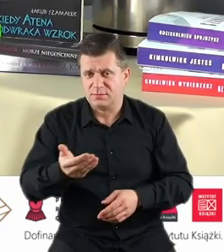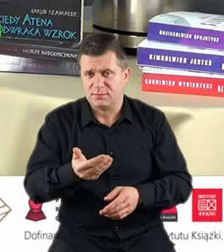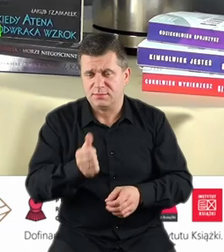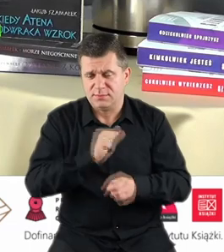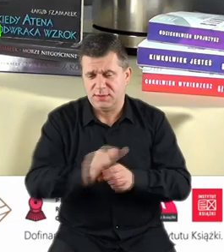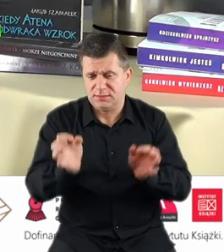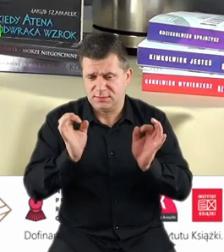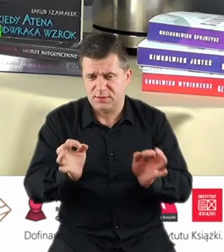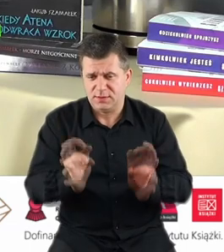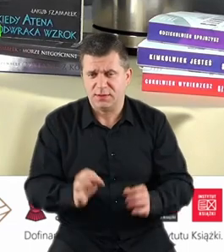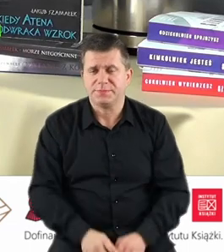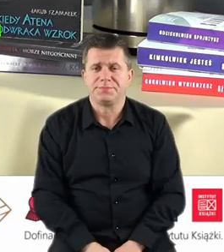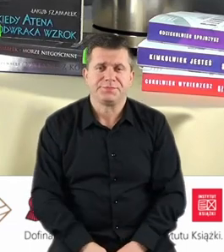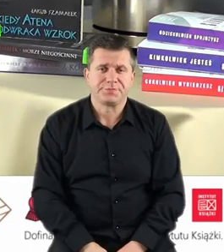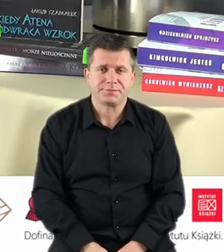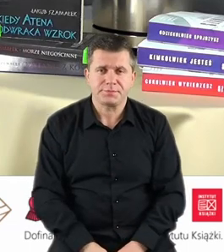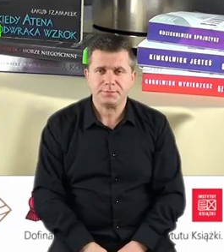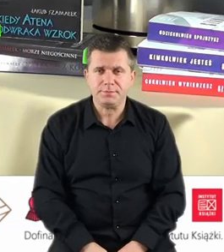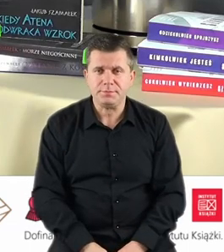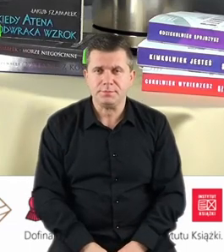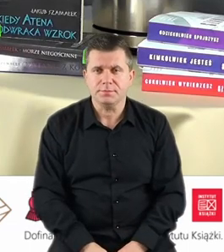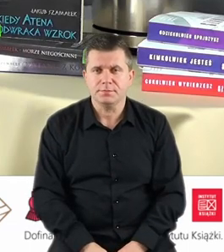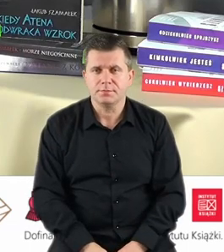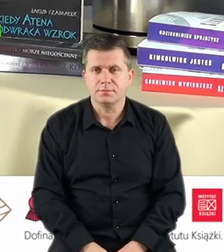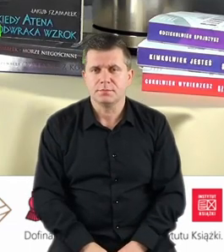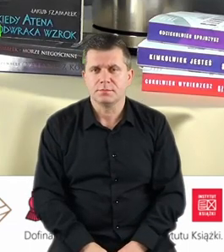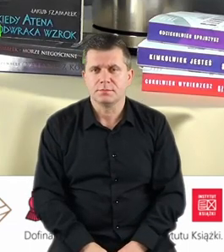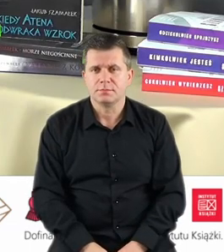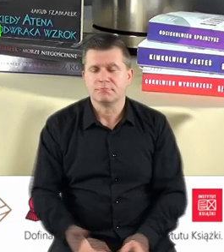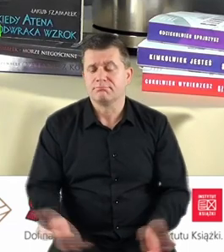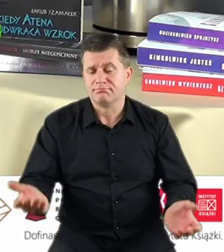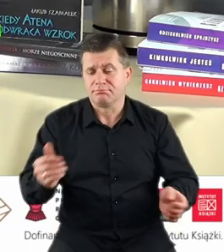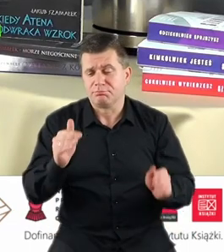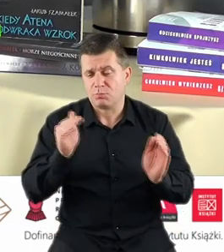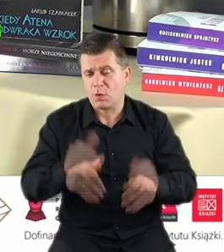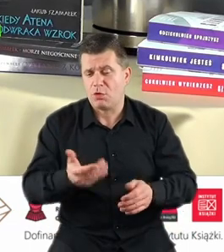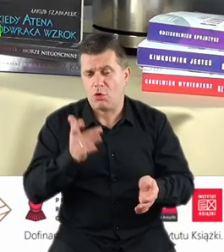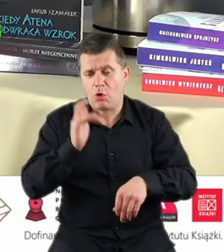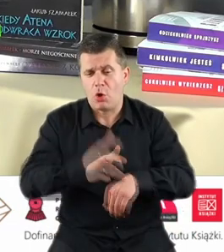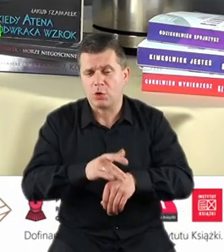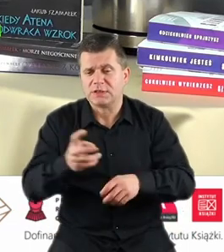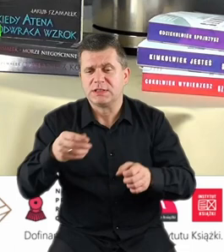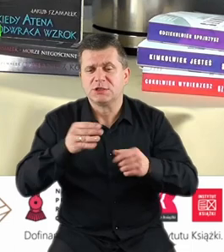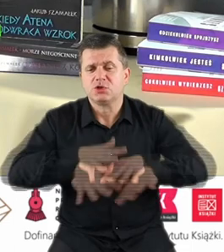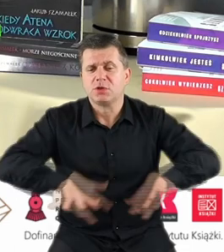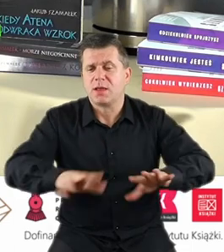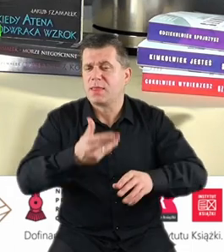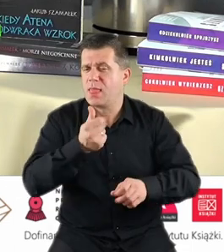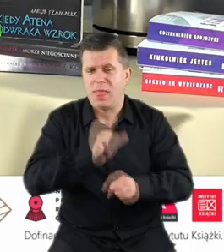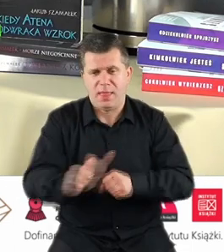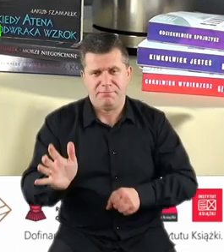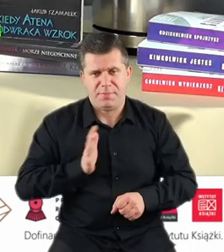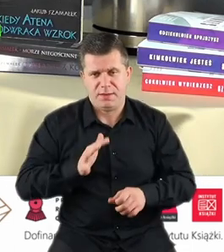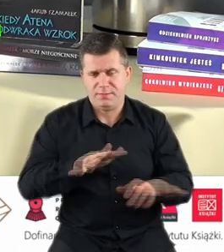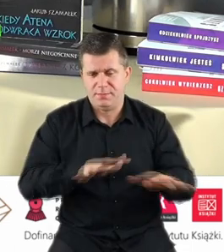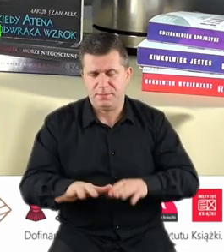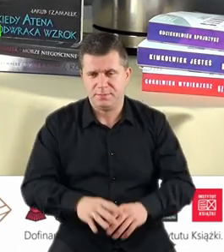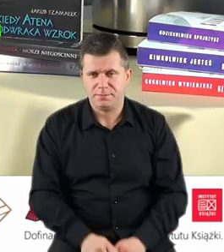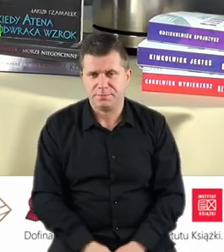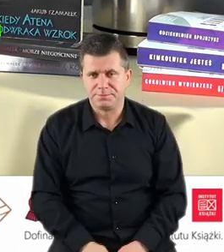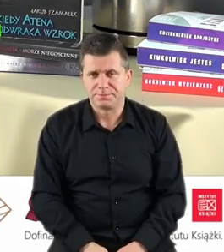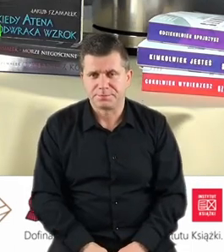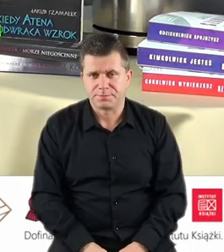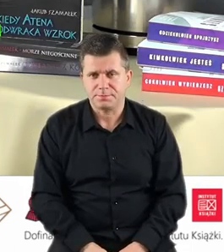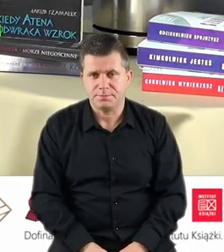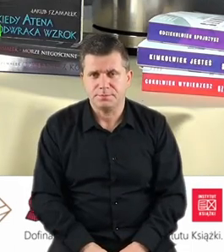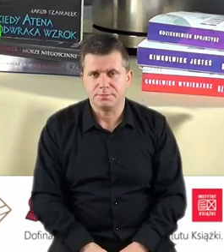teraz jakby dotykany konsekwencją tego, że sieć nie jest bezpiecznym miejscem. Nie była konstruowana